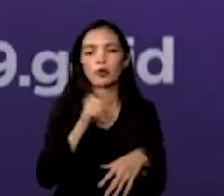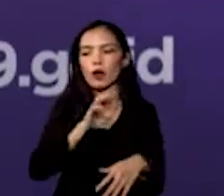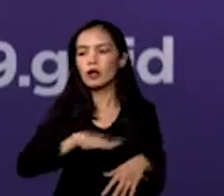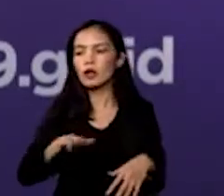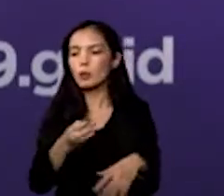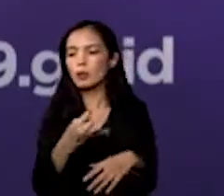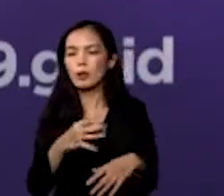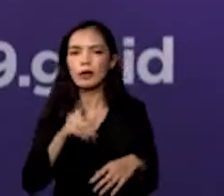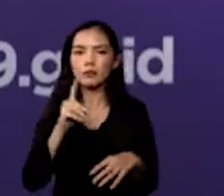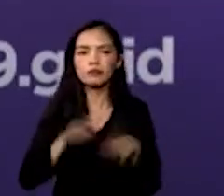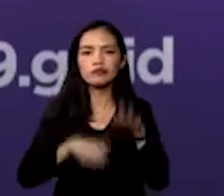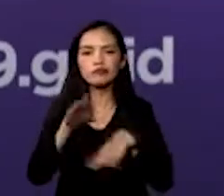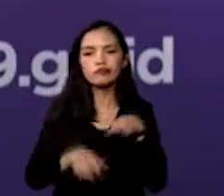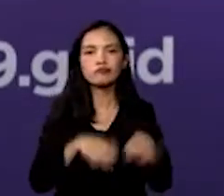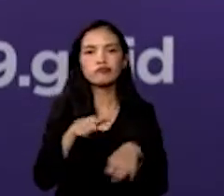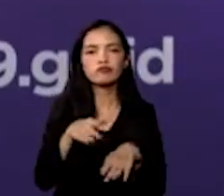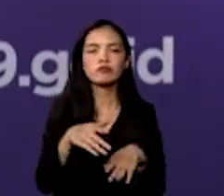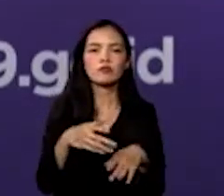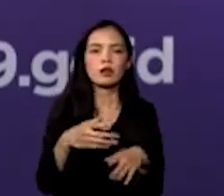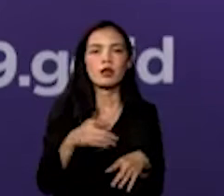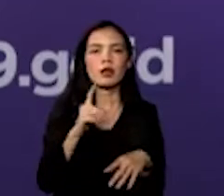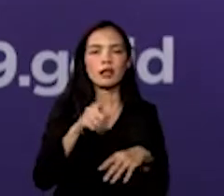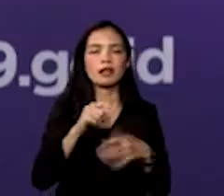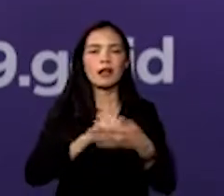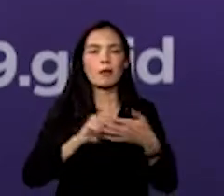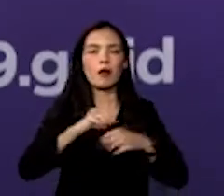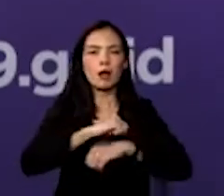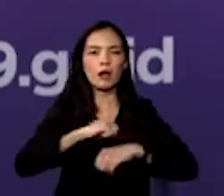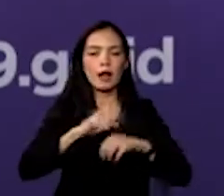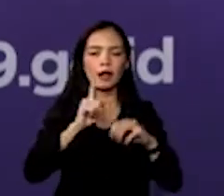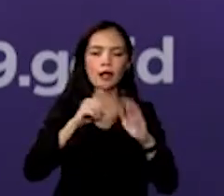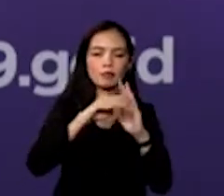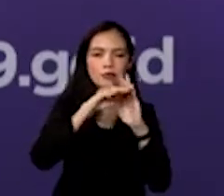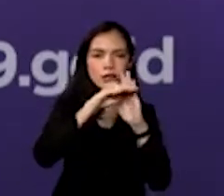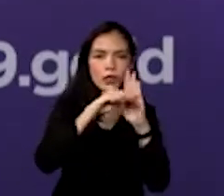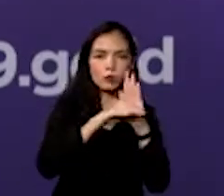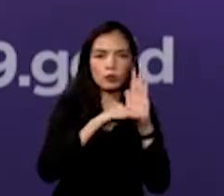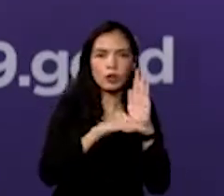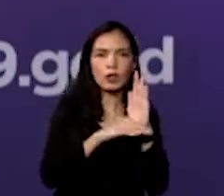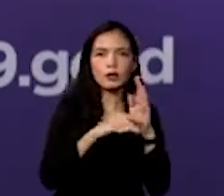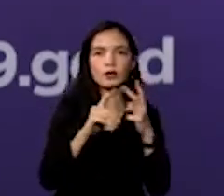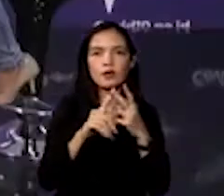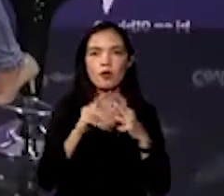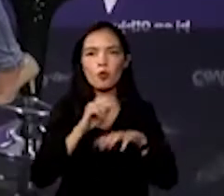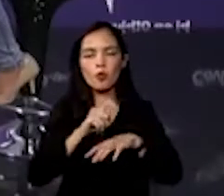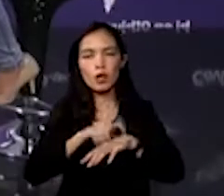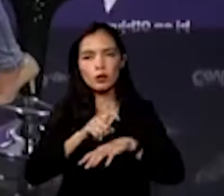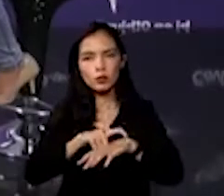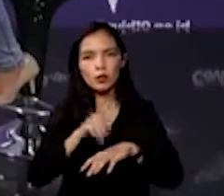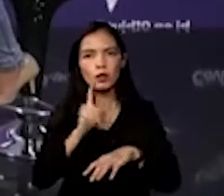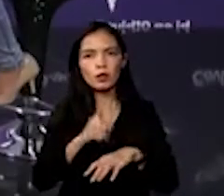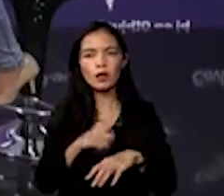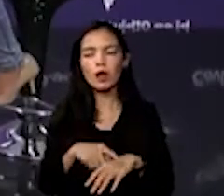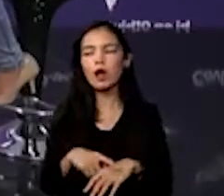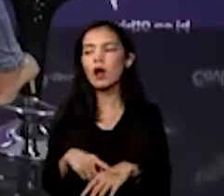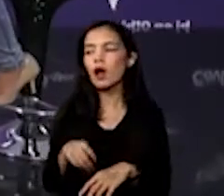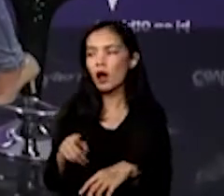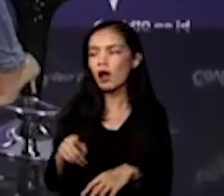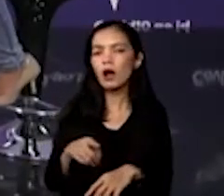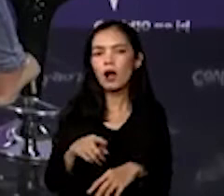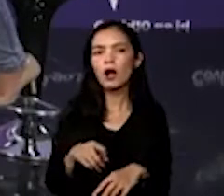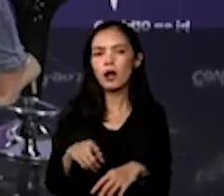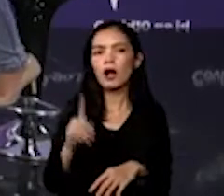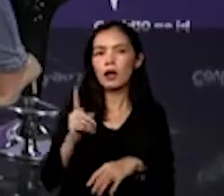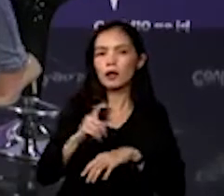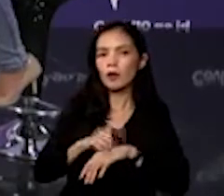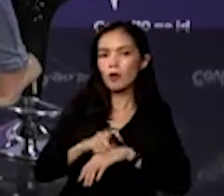begini Itu namanya olahraga jadi ada aturannya ada aturan dan waktunya ada aturannya dan ada waktunya ya Nah memang